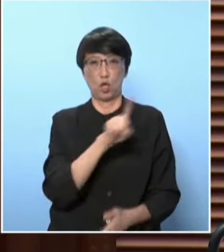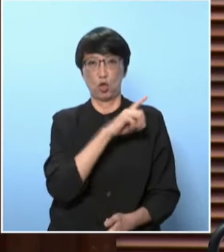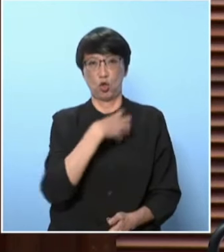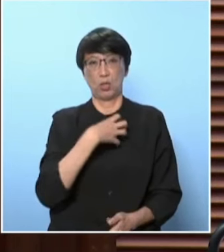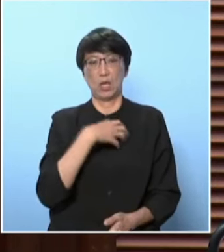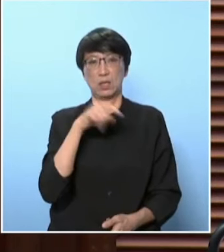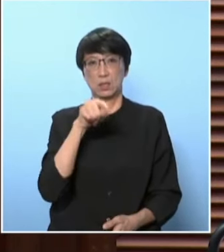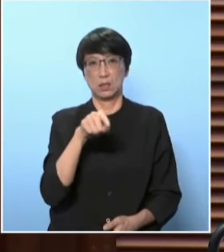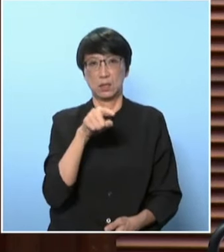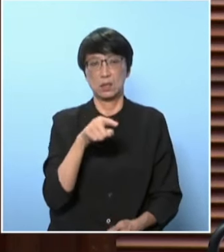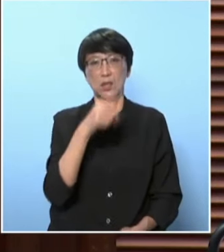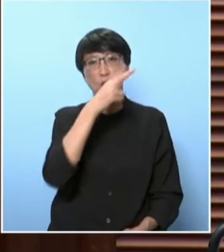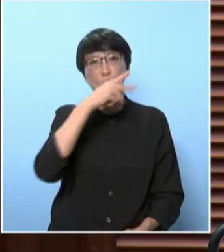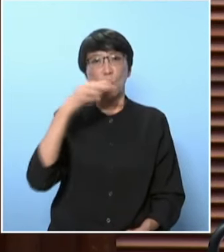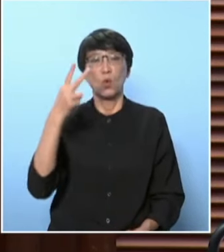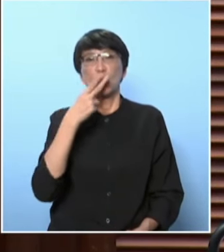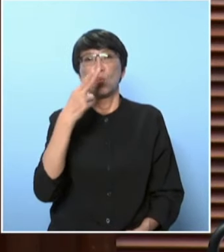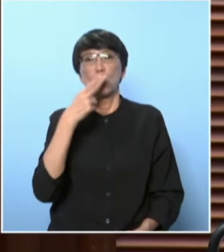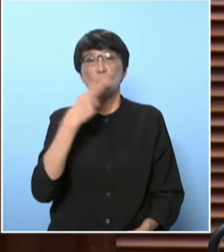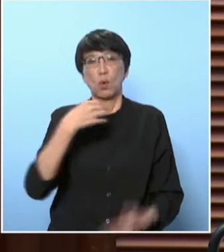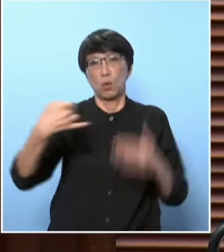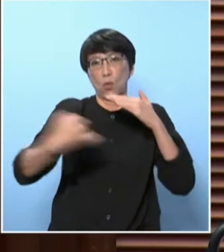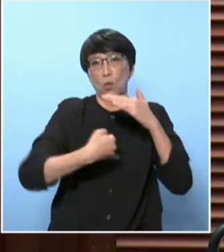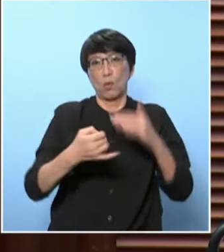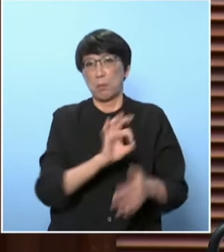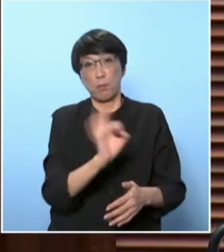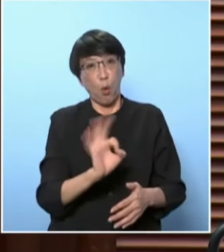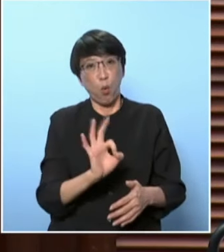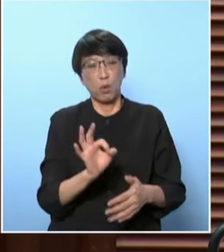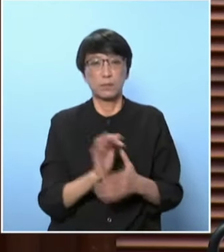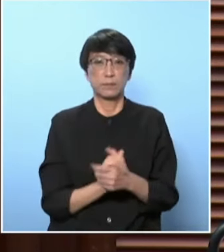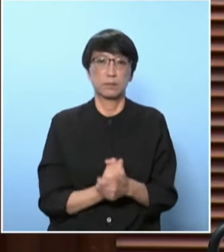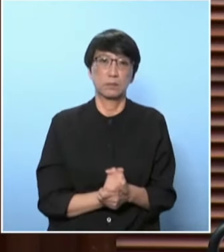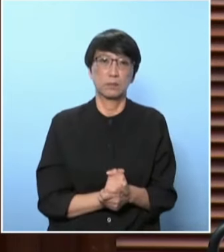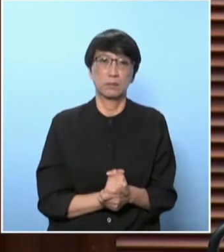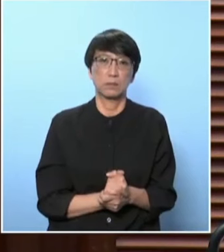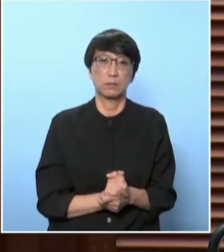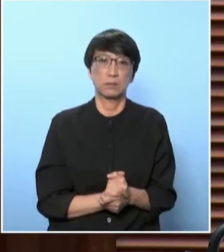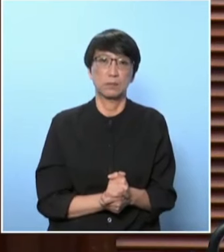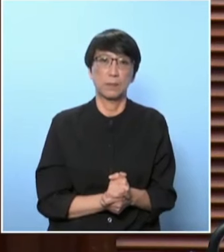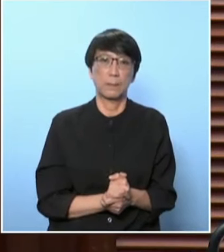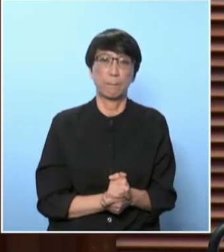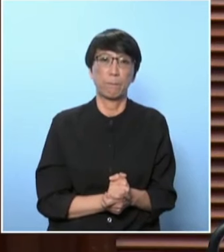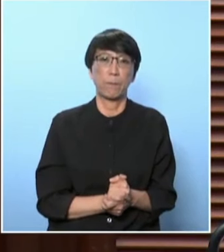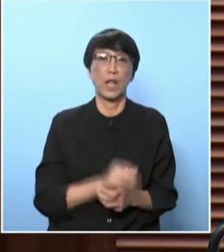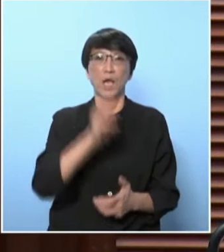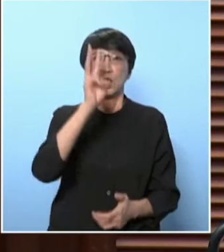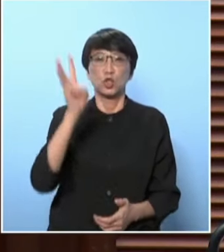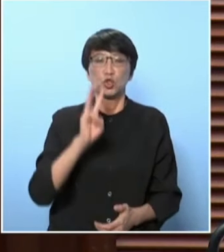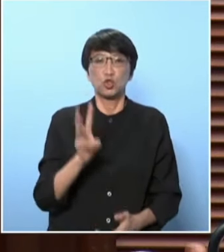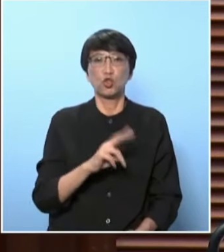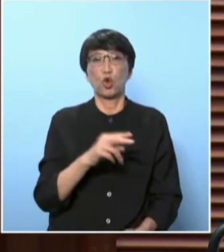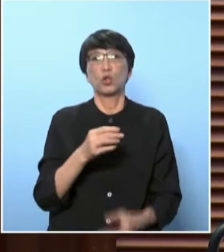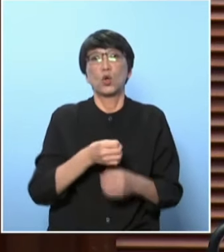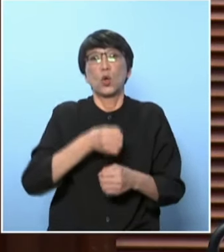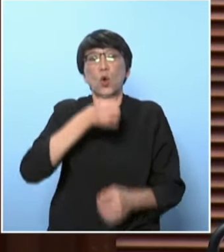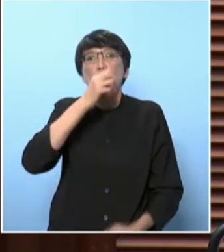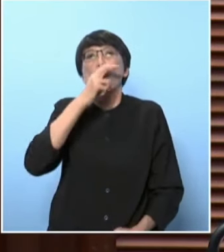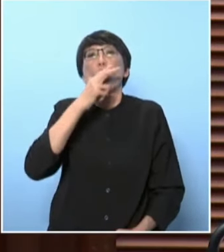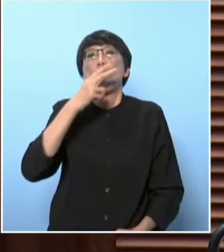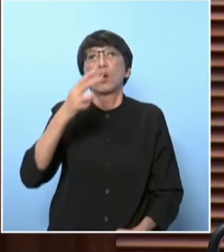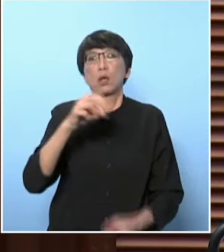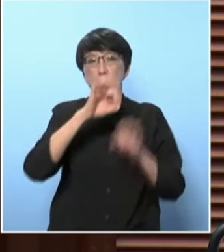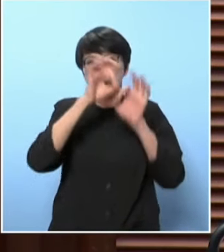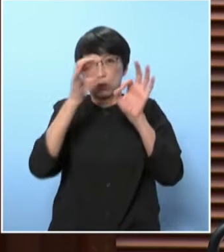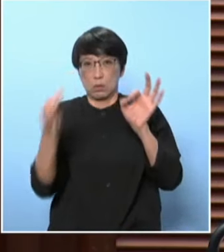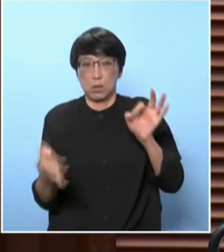咧呢個煙仔本身係冇害嘅啊，咁呢個亦都咧就包括咗我哋水煙入邊嘅一啲加嘅嗰